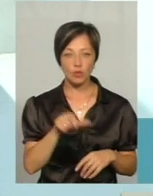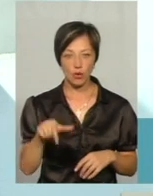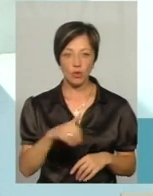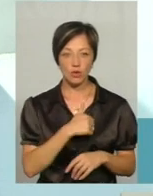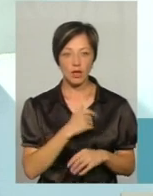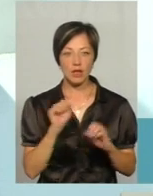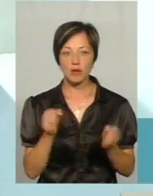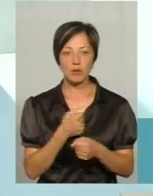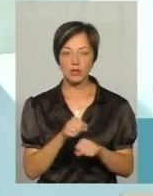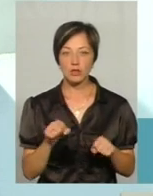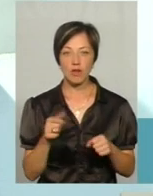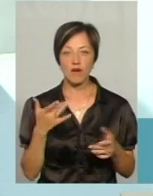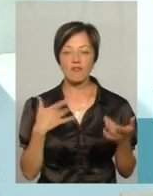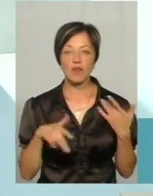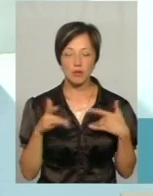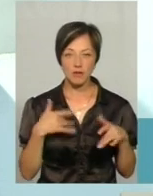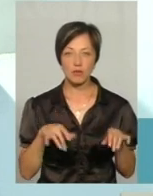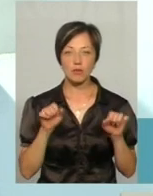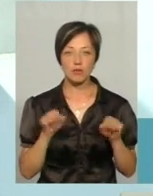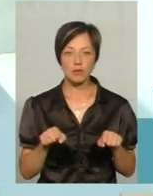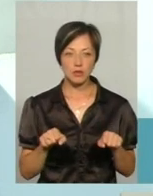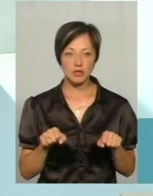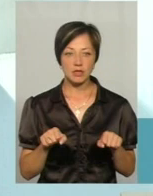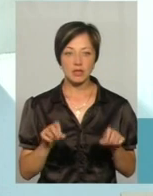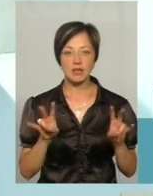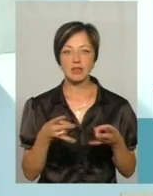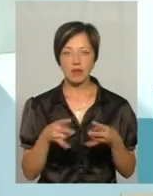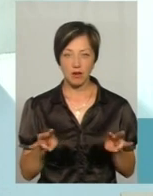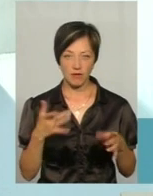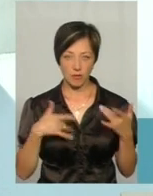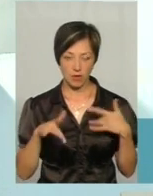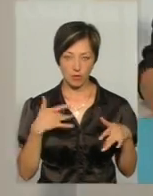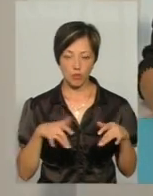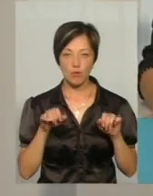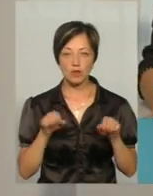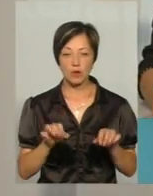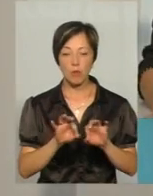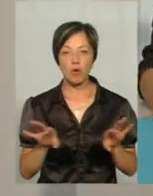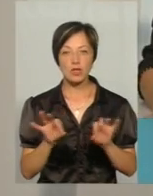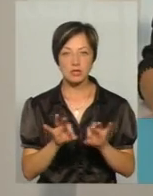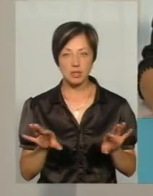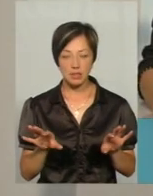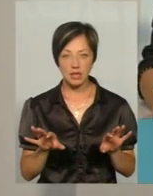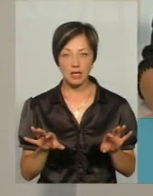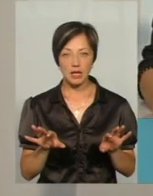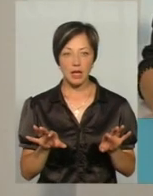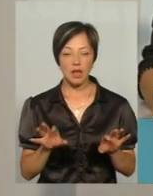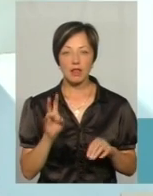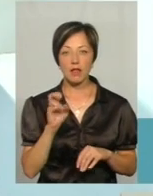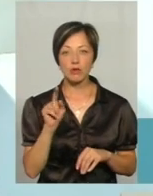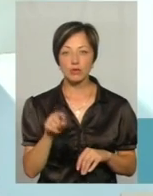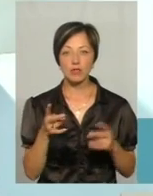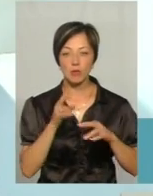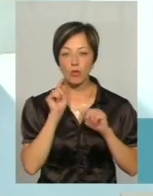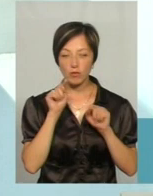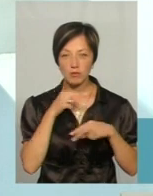їх неможливо виправдати. Можливо, їх дії і не варто виправдовувати. Можливо, їх дії можна пояснити. І саме на що варто